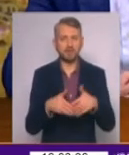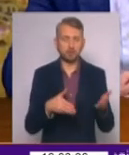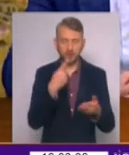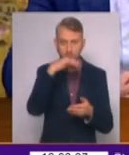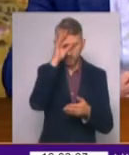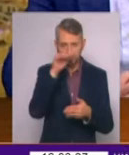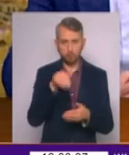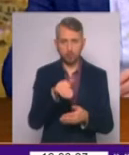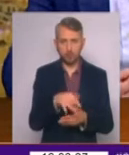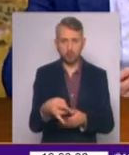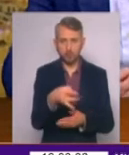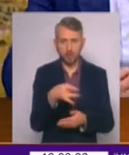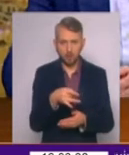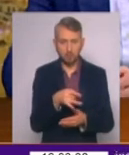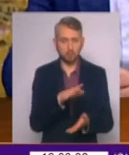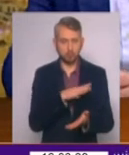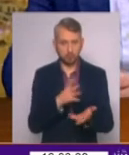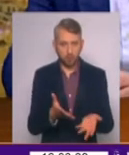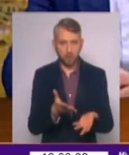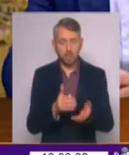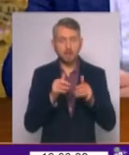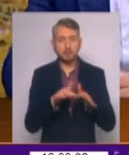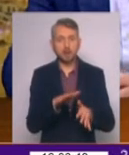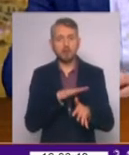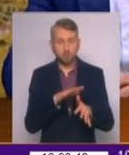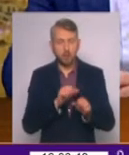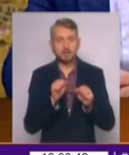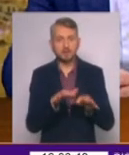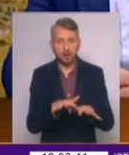поліції Подільського району мало місце, тому що справа була здана,